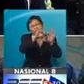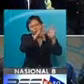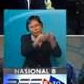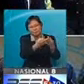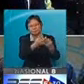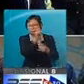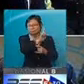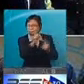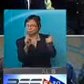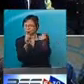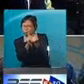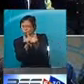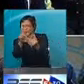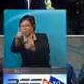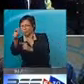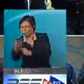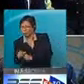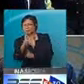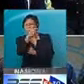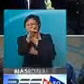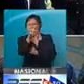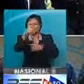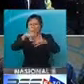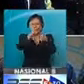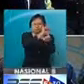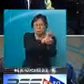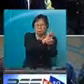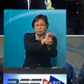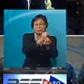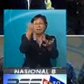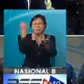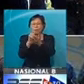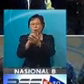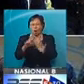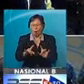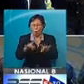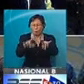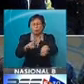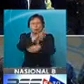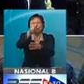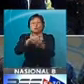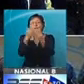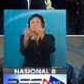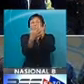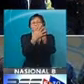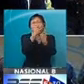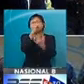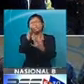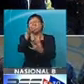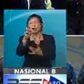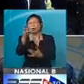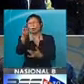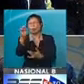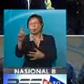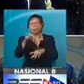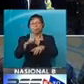tidak bertemu mana-mana pihak sirul kini berada di bawah tahanan pihak imigresen Australia di pusat tahanan villawood Sydney